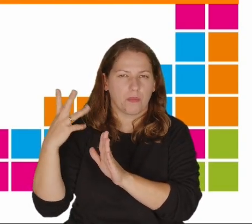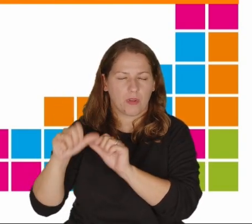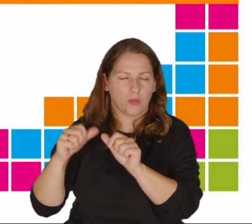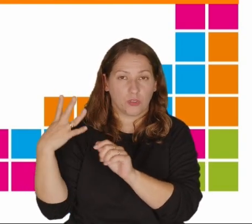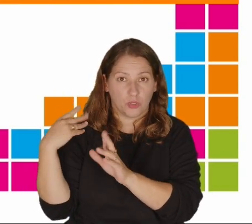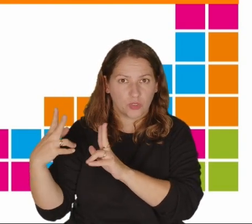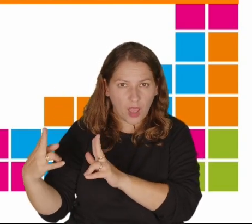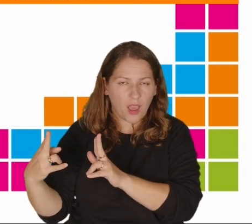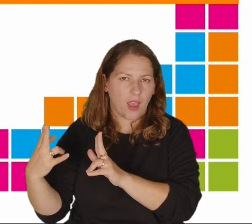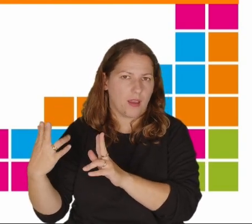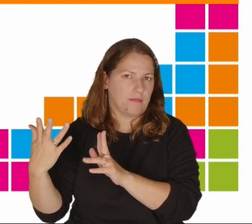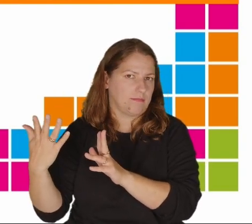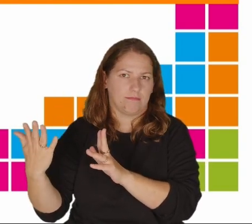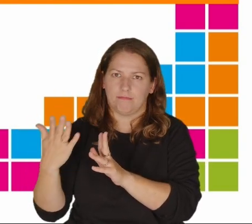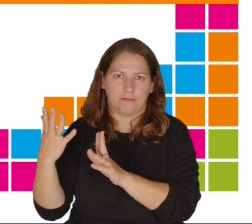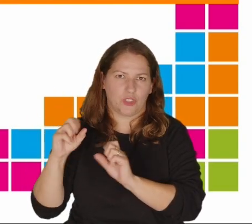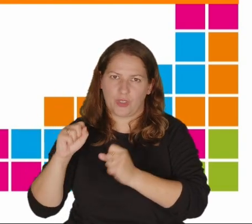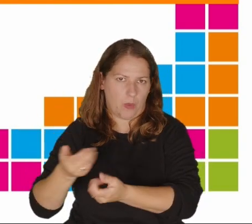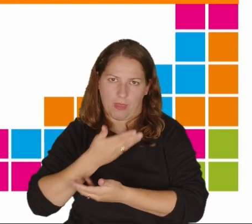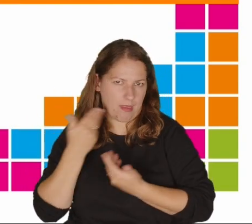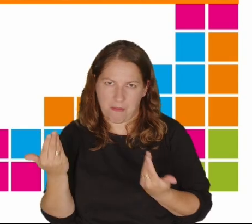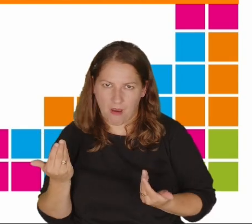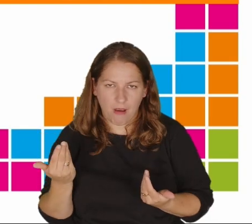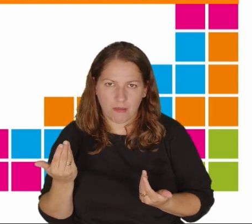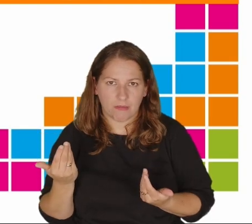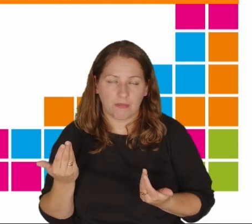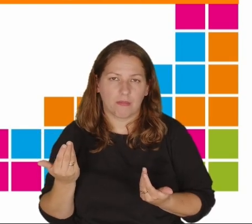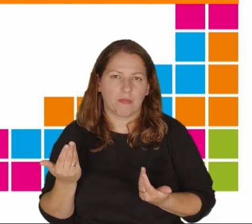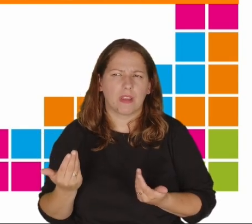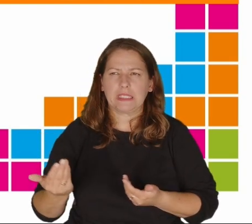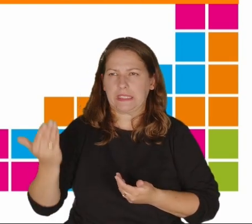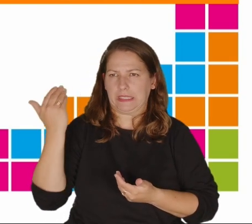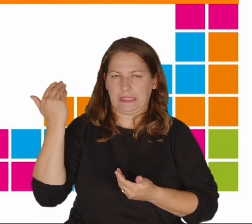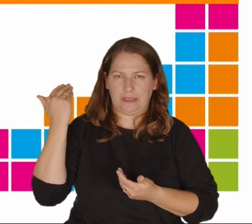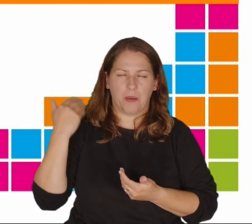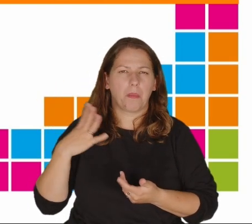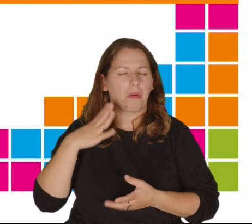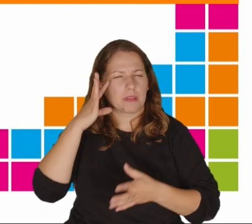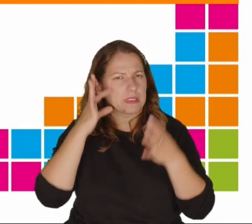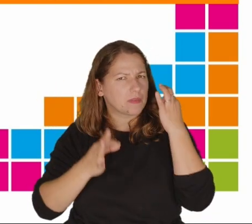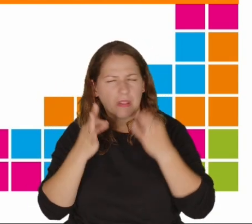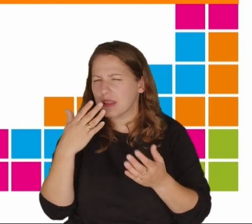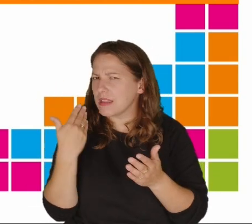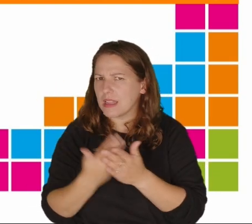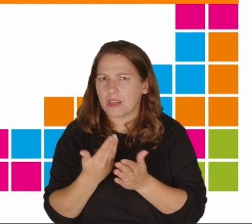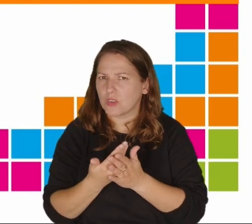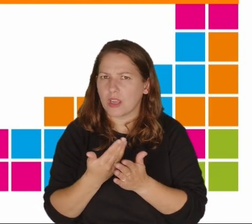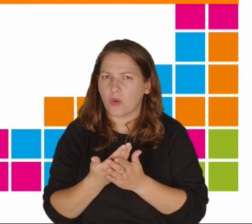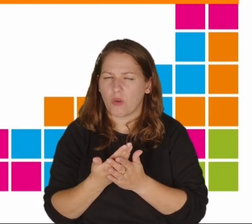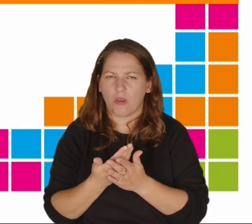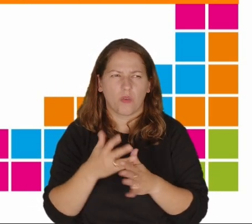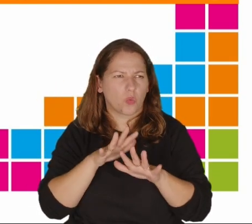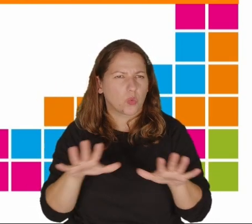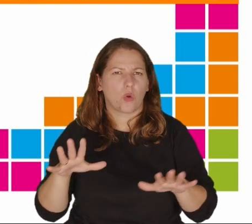powodu nie działa. No jakiś czas temu się zastanawiałem nad tym, dlaczego tyle